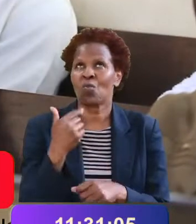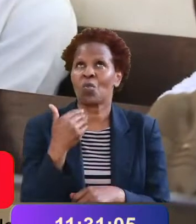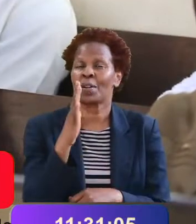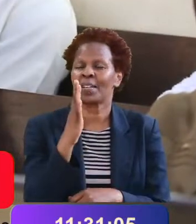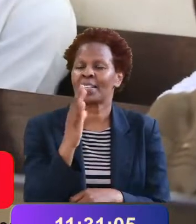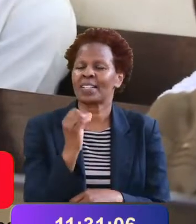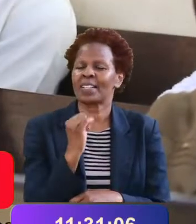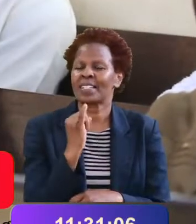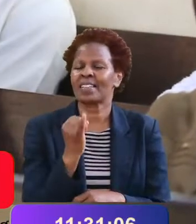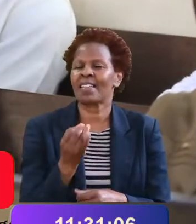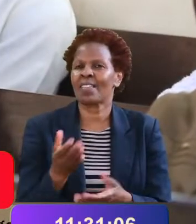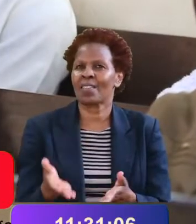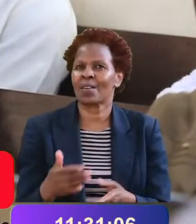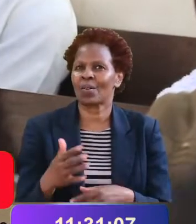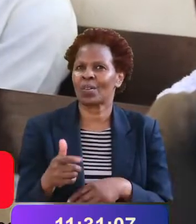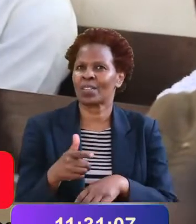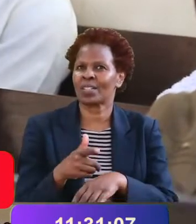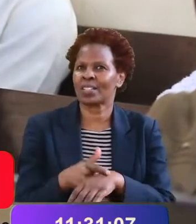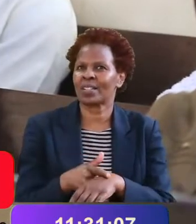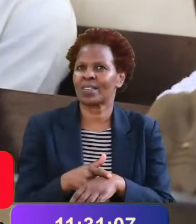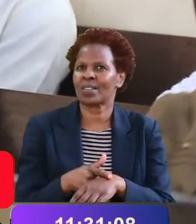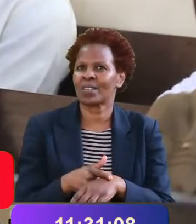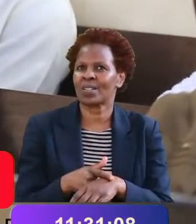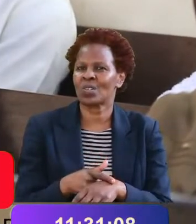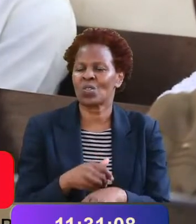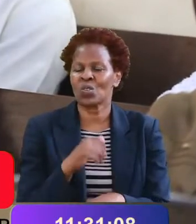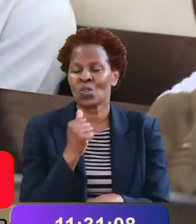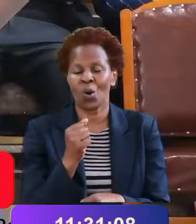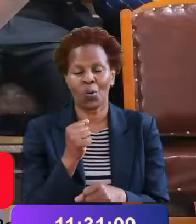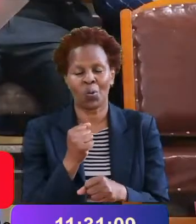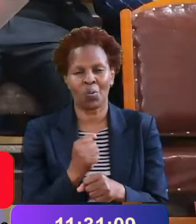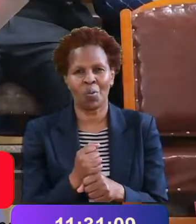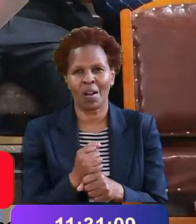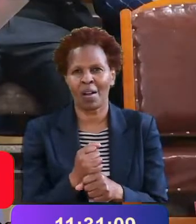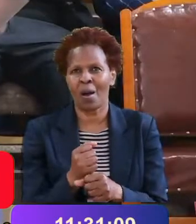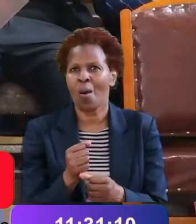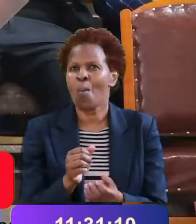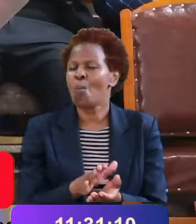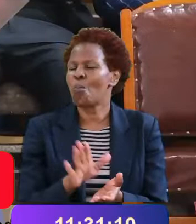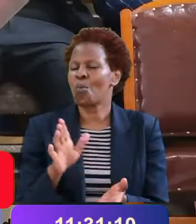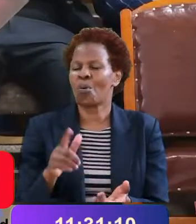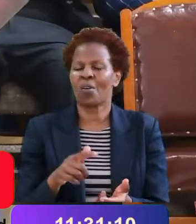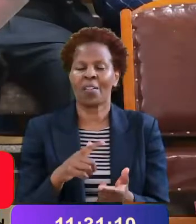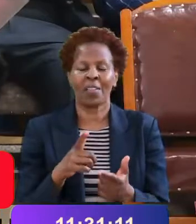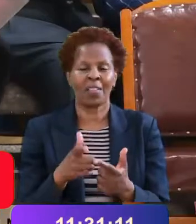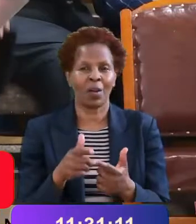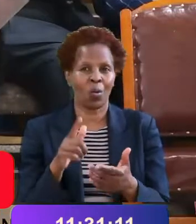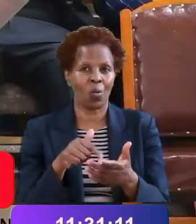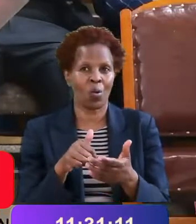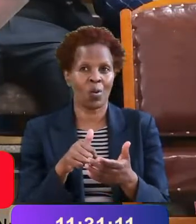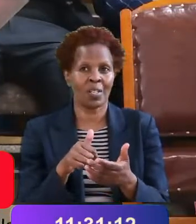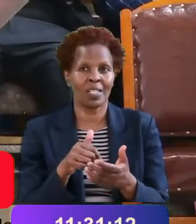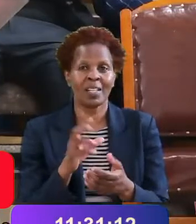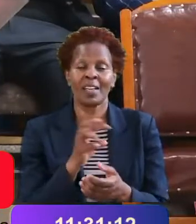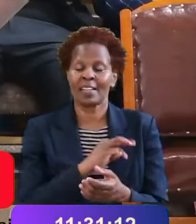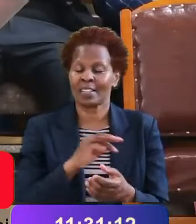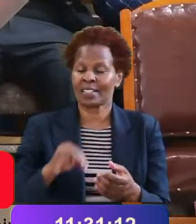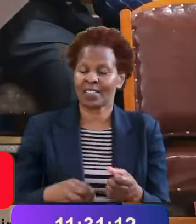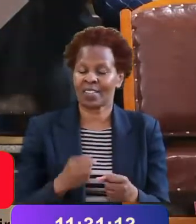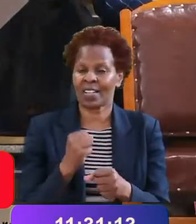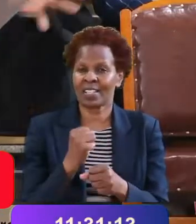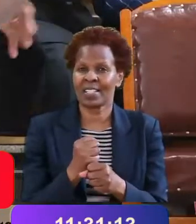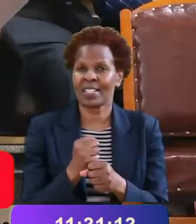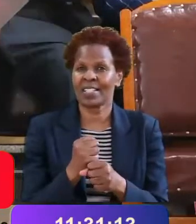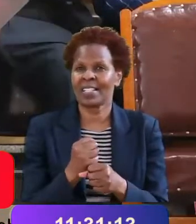huduma. Na huwezi ukafanya zaidi ya vile huyu Mesihi alifanya, kwa sababu yeye alikuja